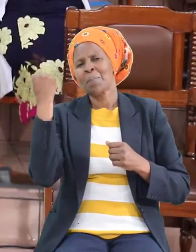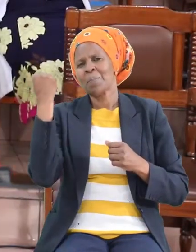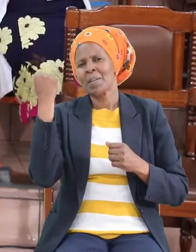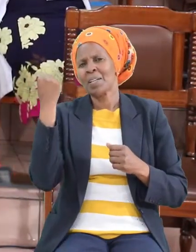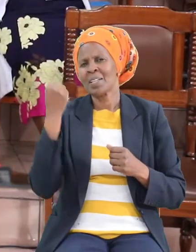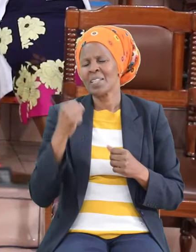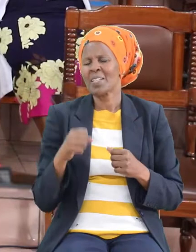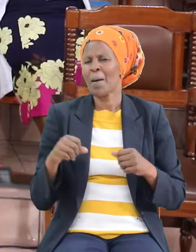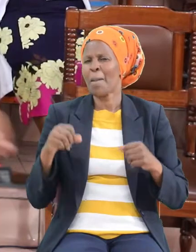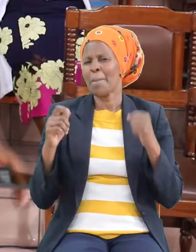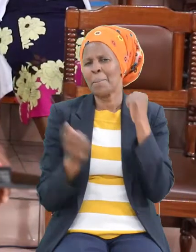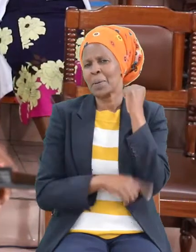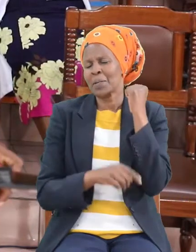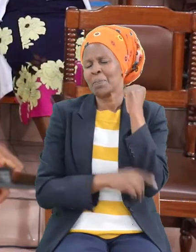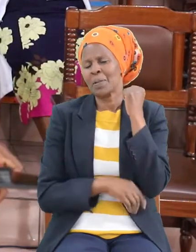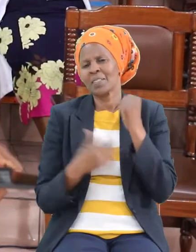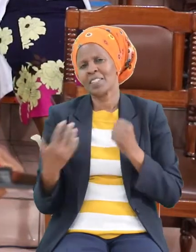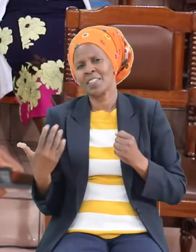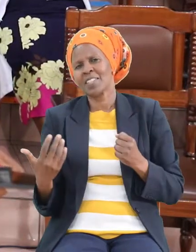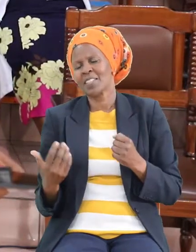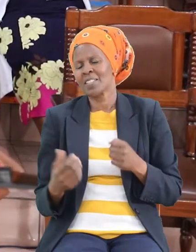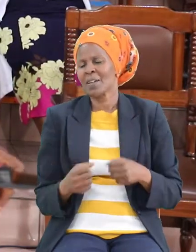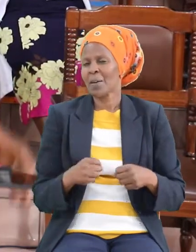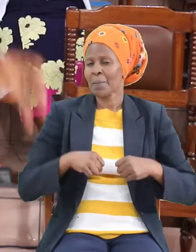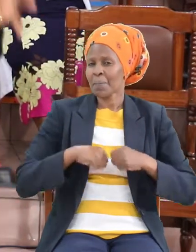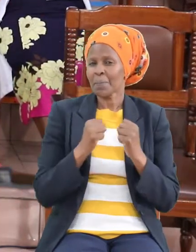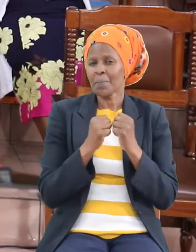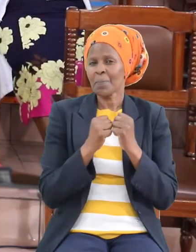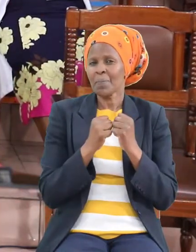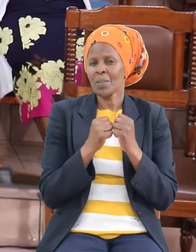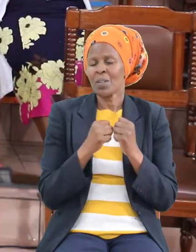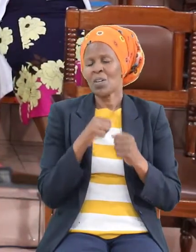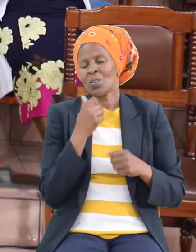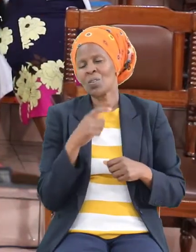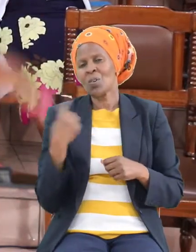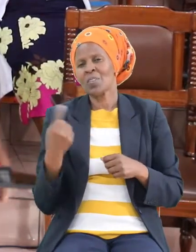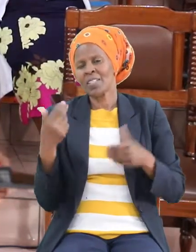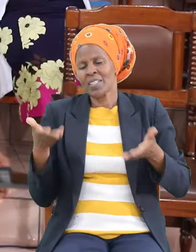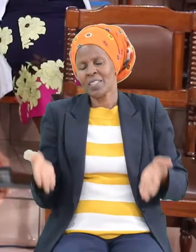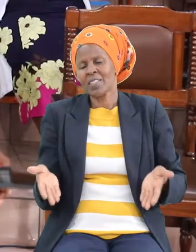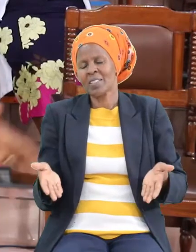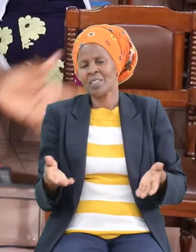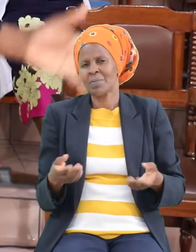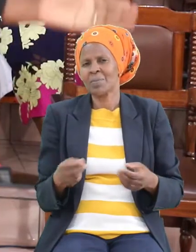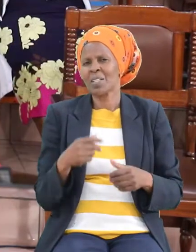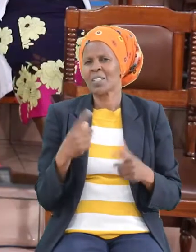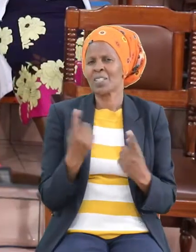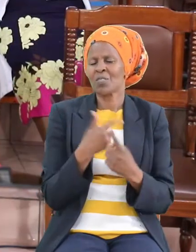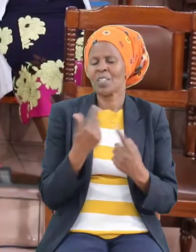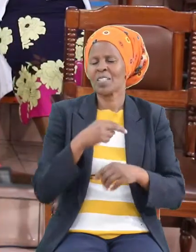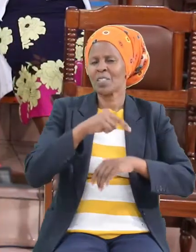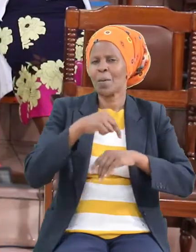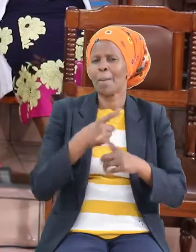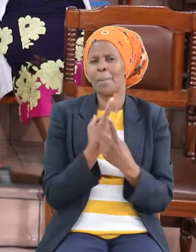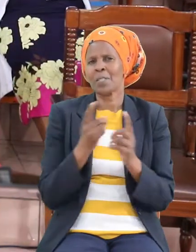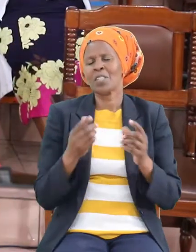tumeona mchafuko ambayo umekuwa sio haba. Na sio tu hapa Kenya, hata inchi zingine tumeona. Lakini kama